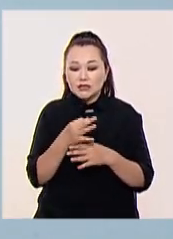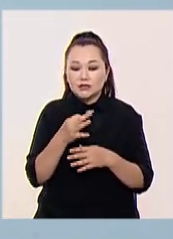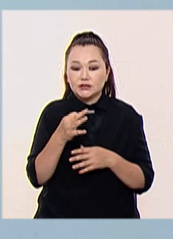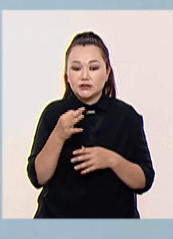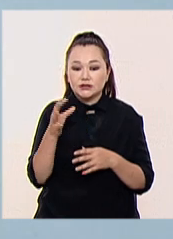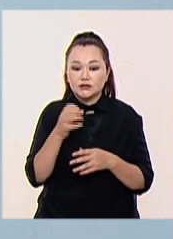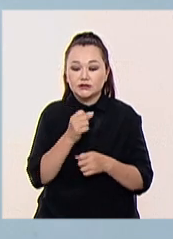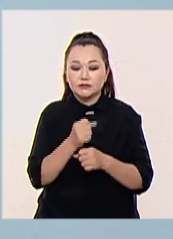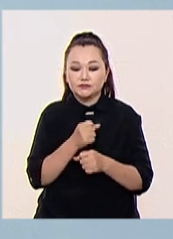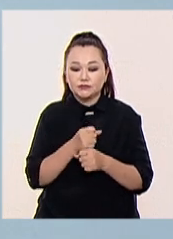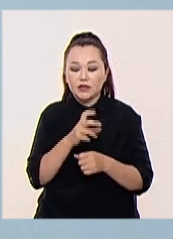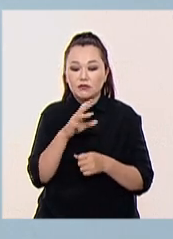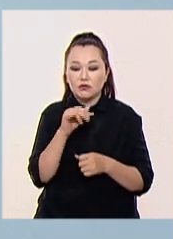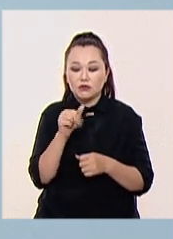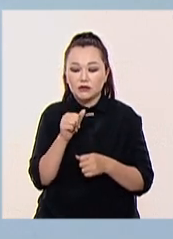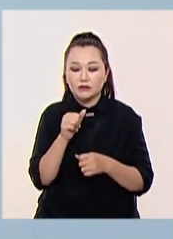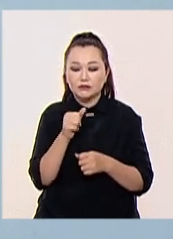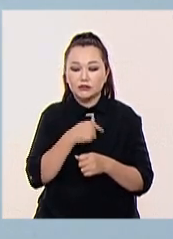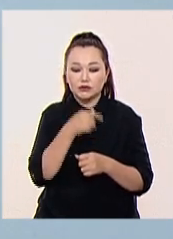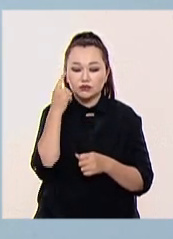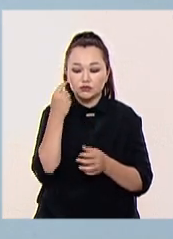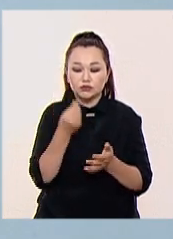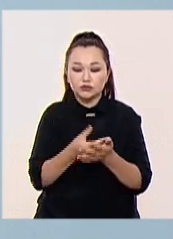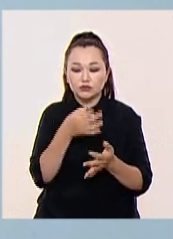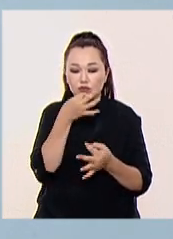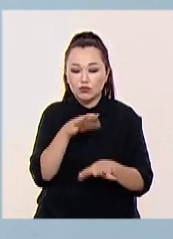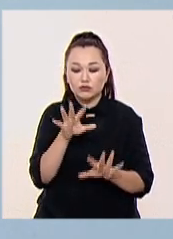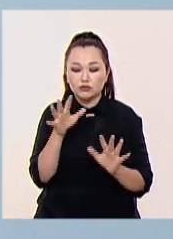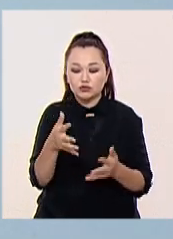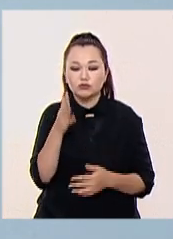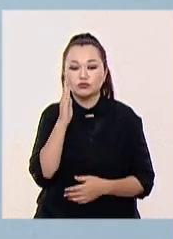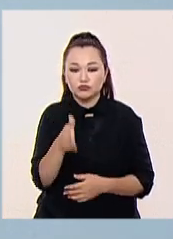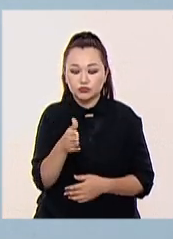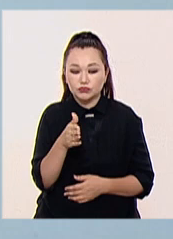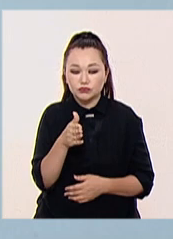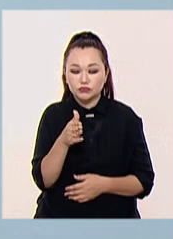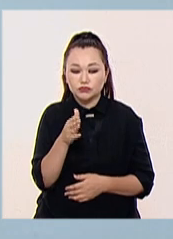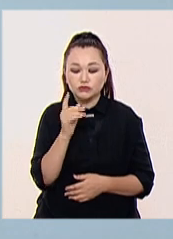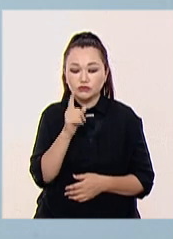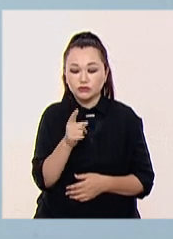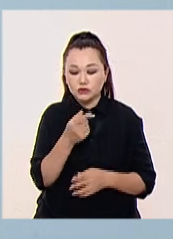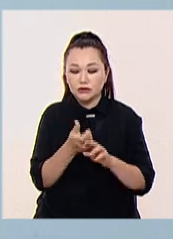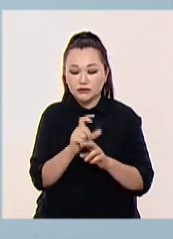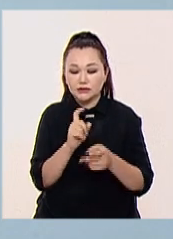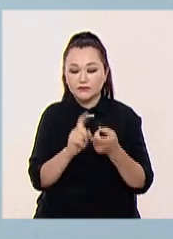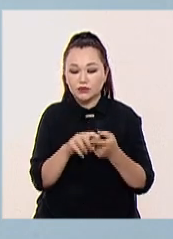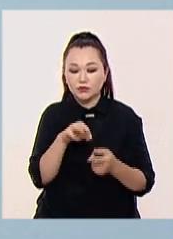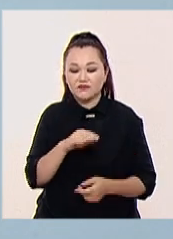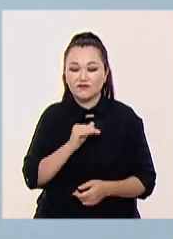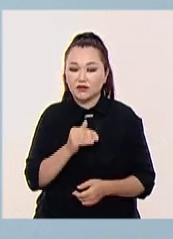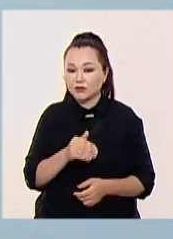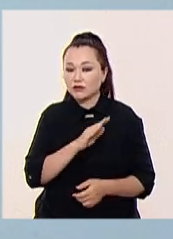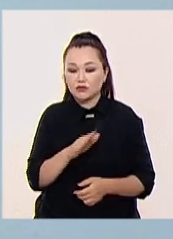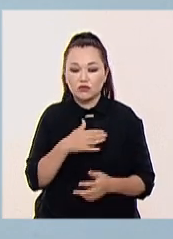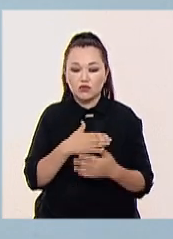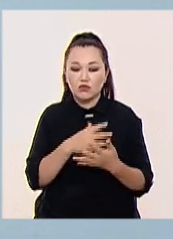в перспективе муки, я думаю, что удорожание в любом случае будет. Ну, опять-таки, это зависит не от фермеров, это зависит от